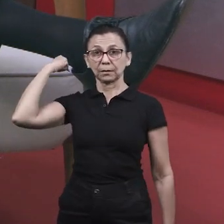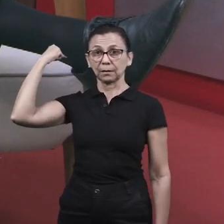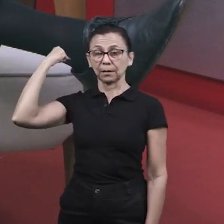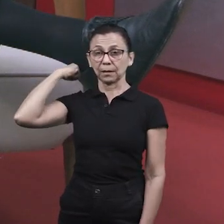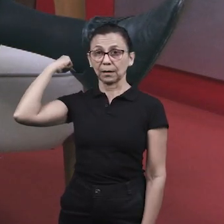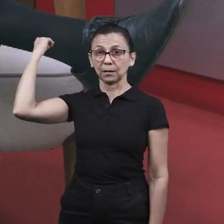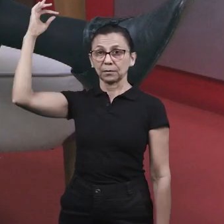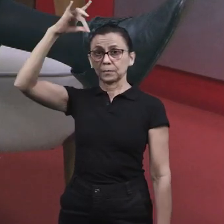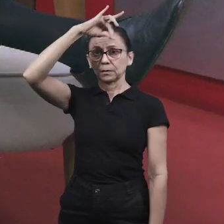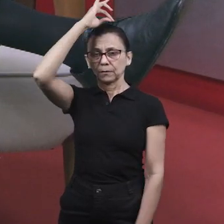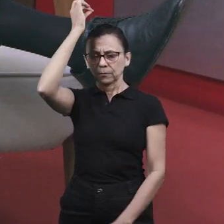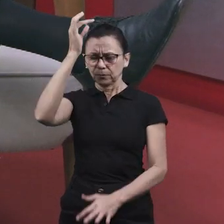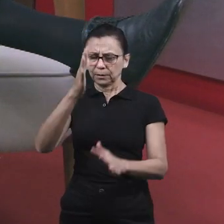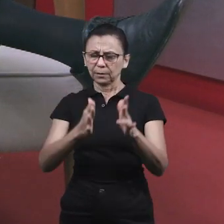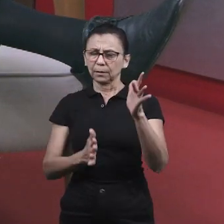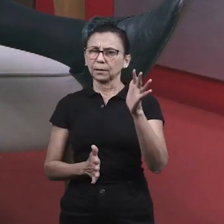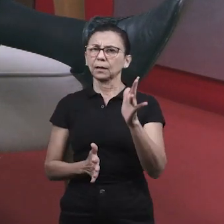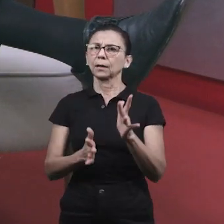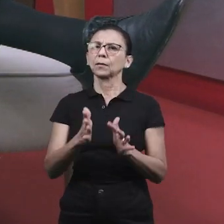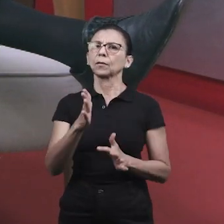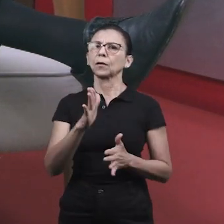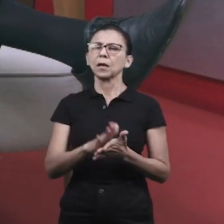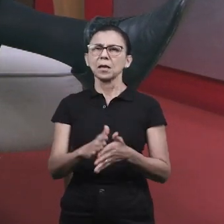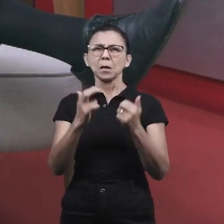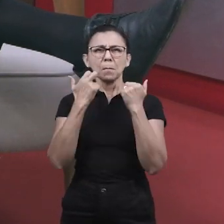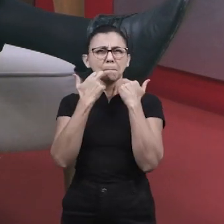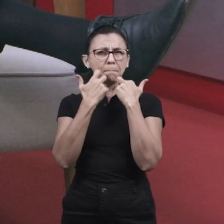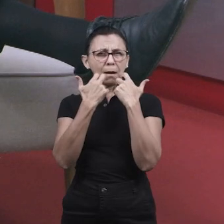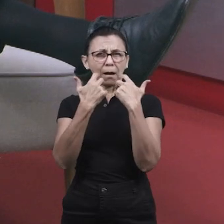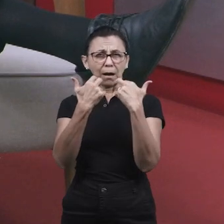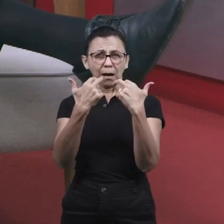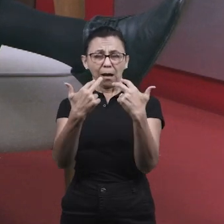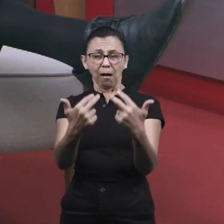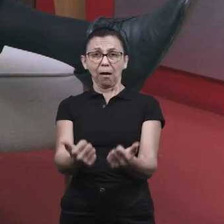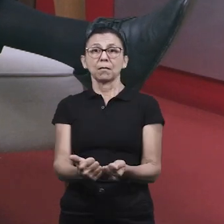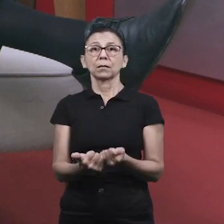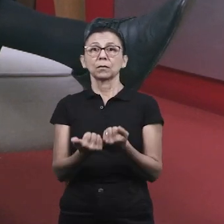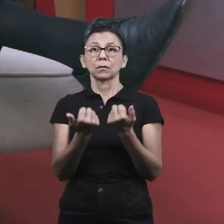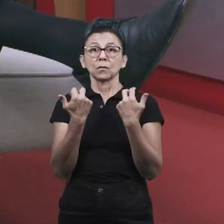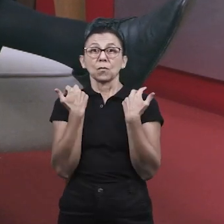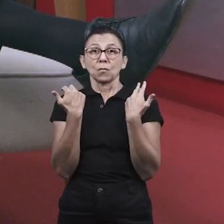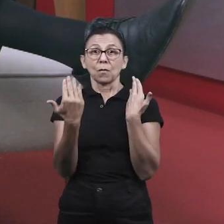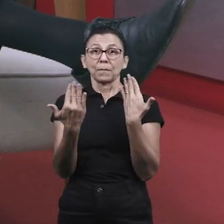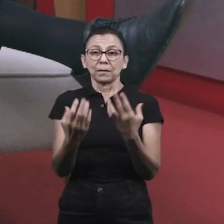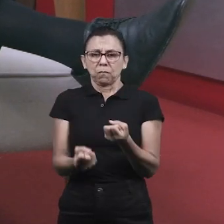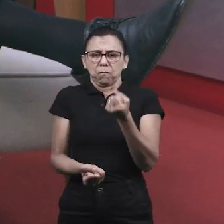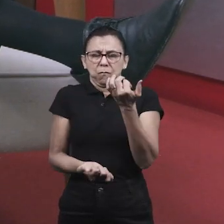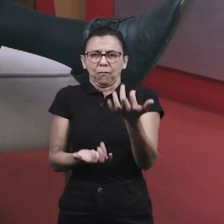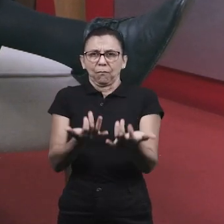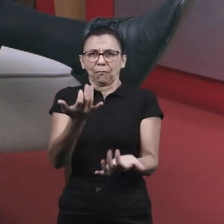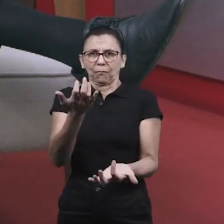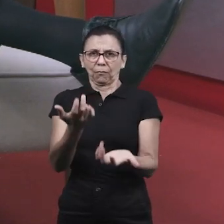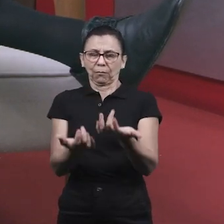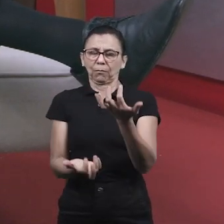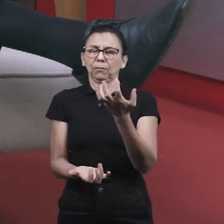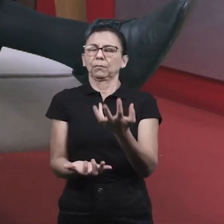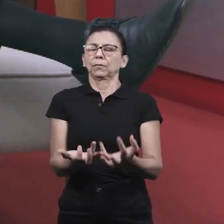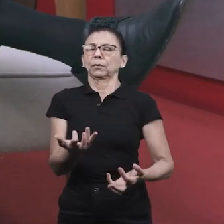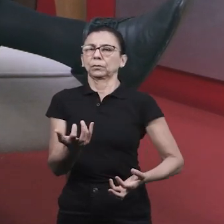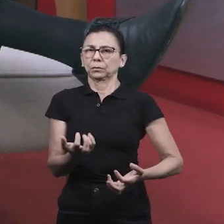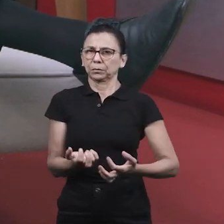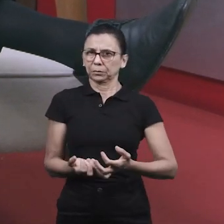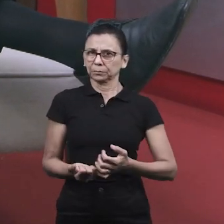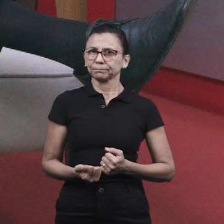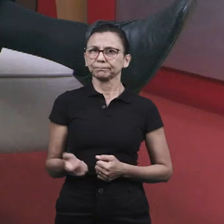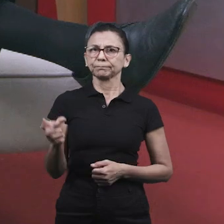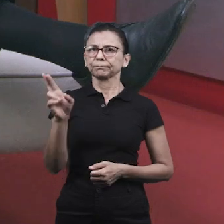jour de Pentecôte, quand le Saint-Esprit a été versé, donc des langues,